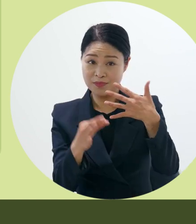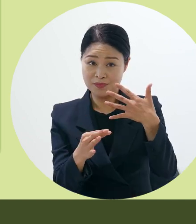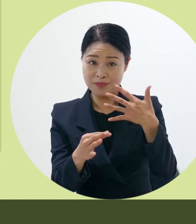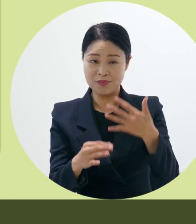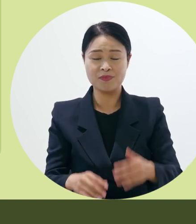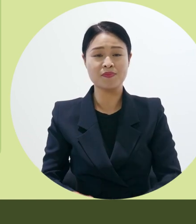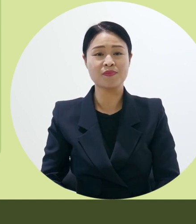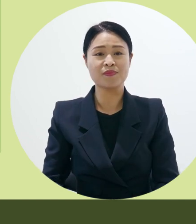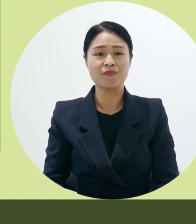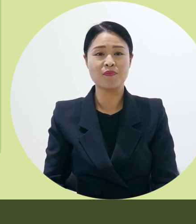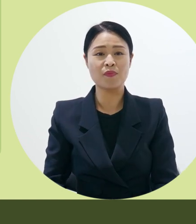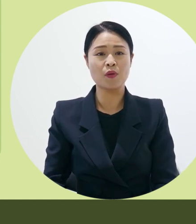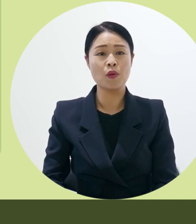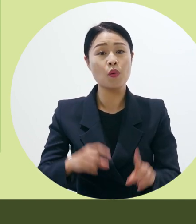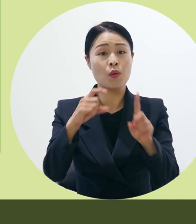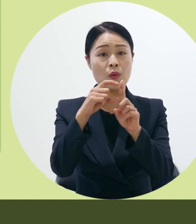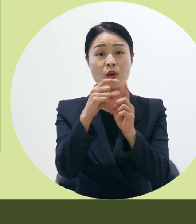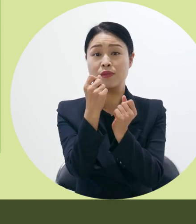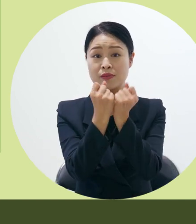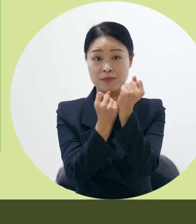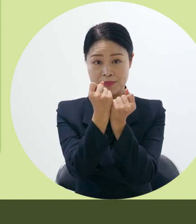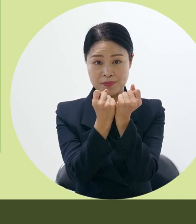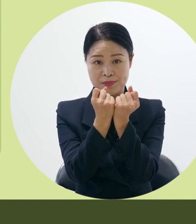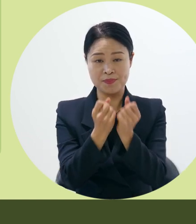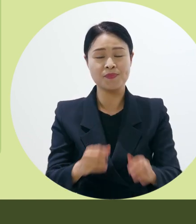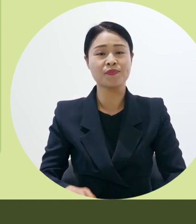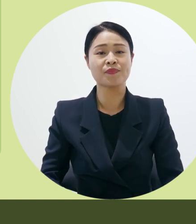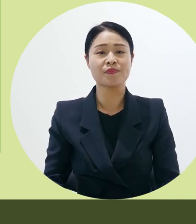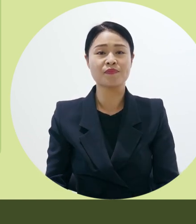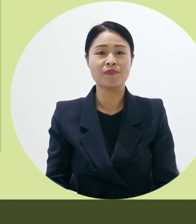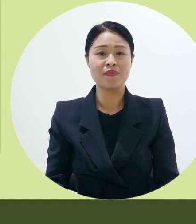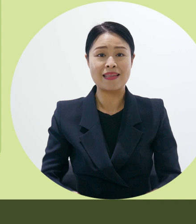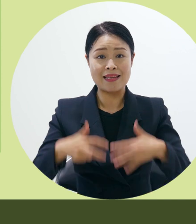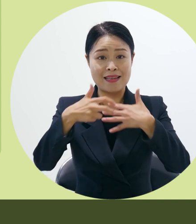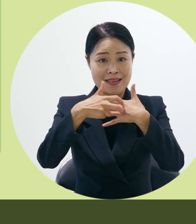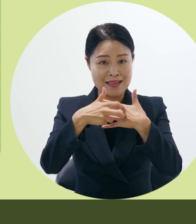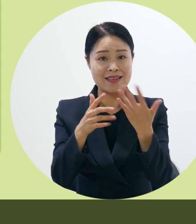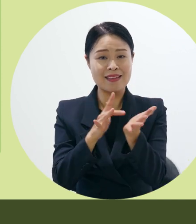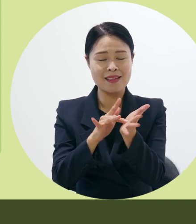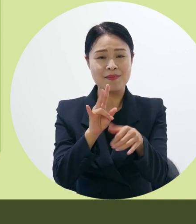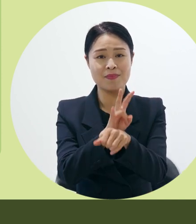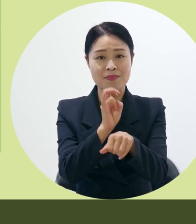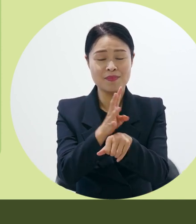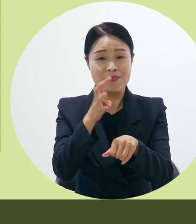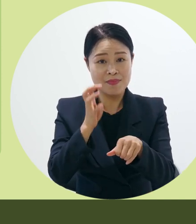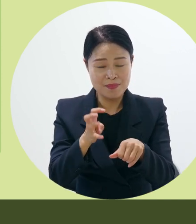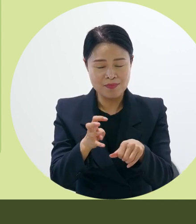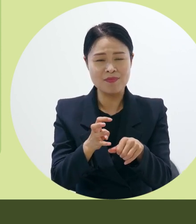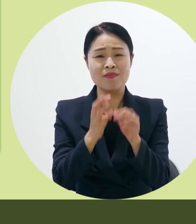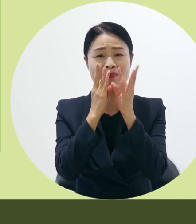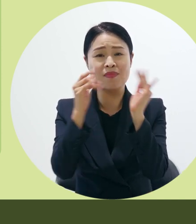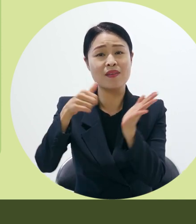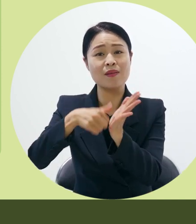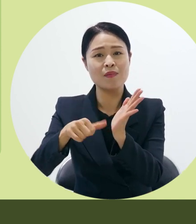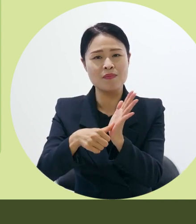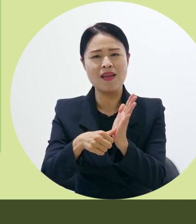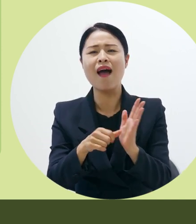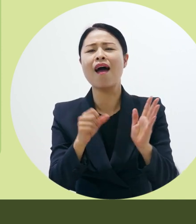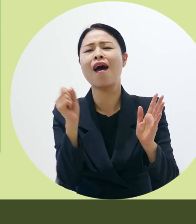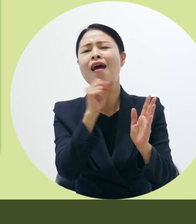순서: 용어 설명, 의약외품의 이해, 의약외품 안전정보의 이해 순으로